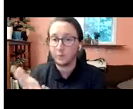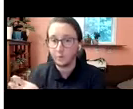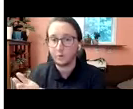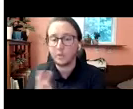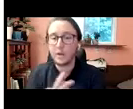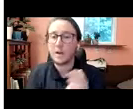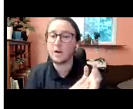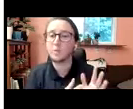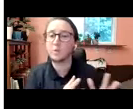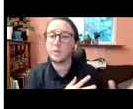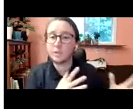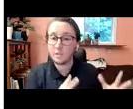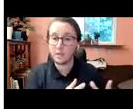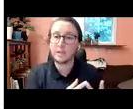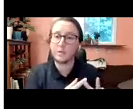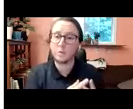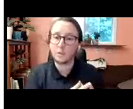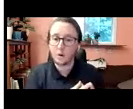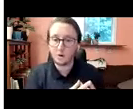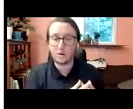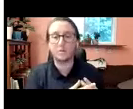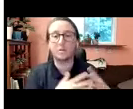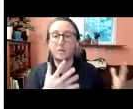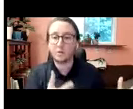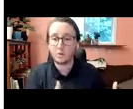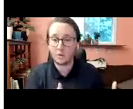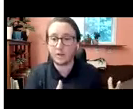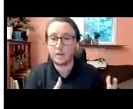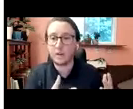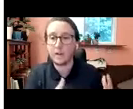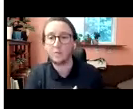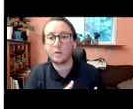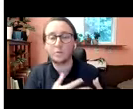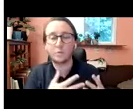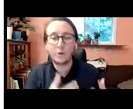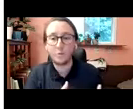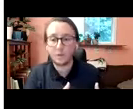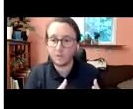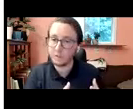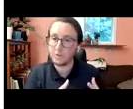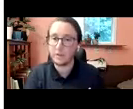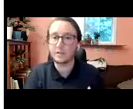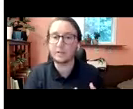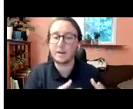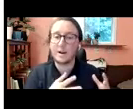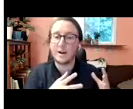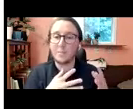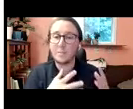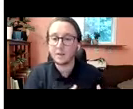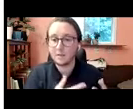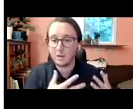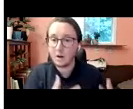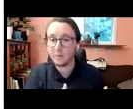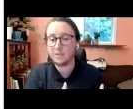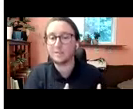c'est essayer d'identifier ces obstacles, ces barrières dans le système et essayer de les changer. Spécifiquement, ces barrières